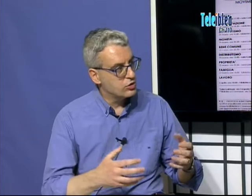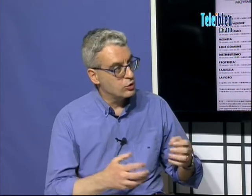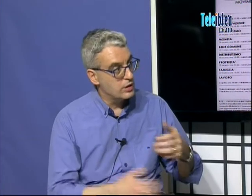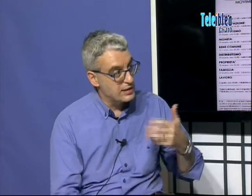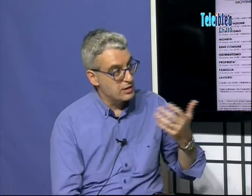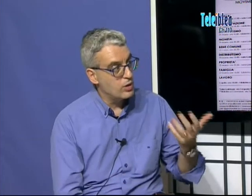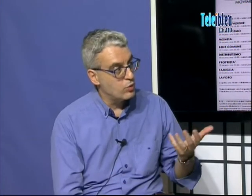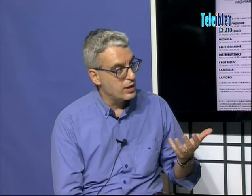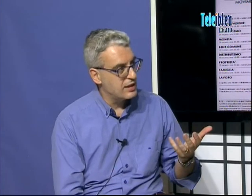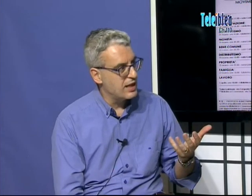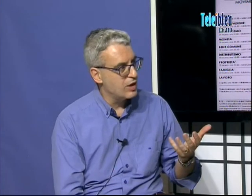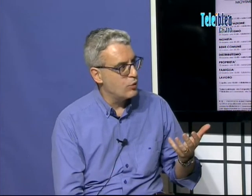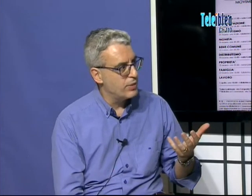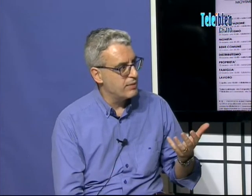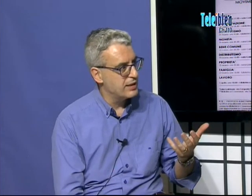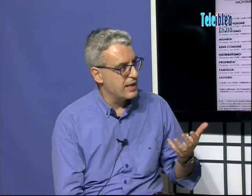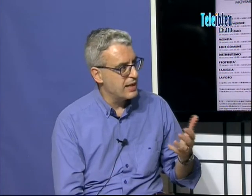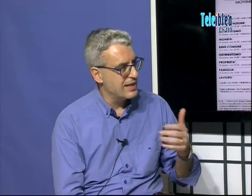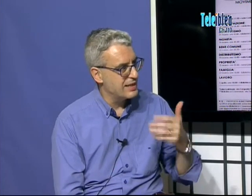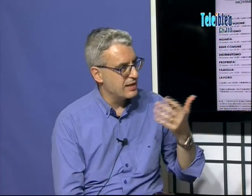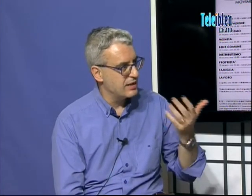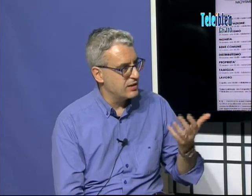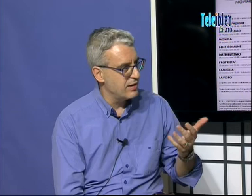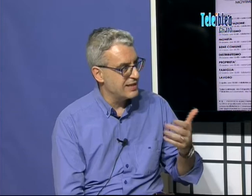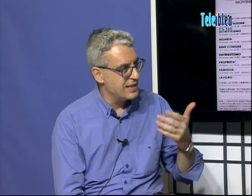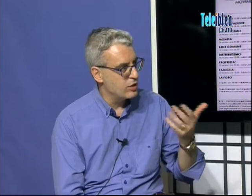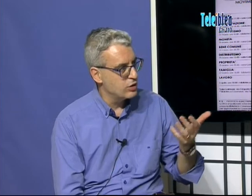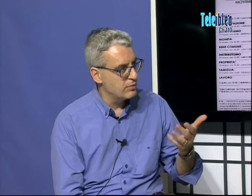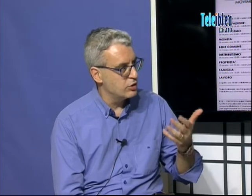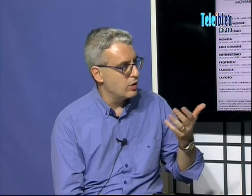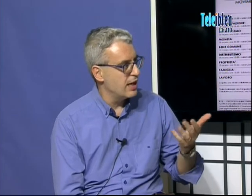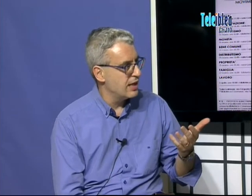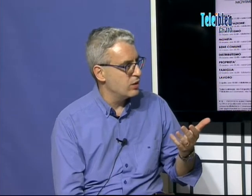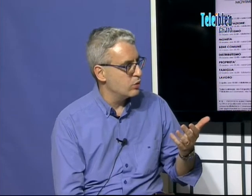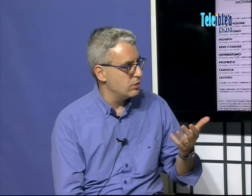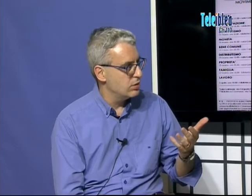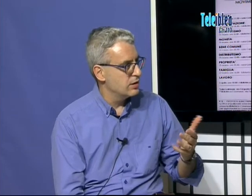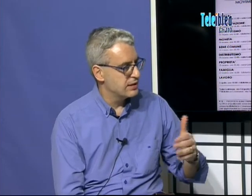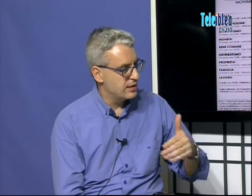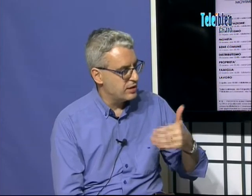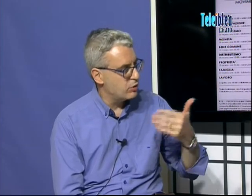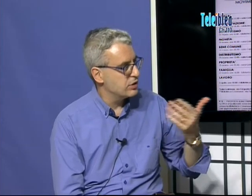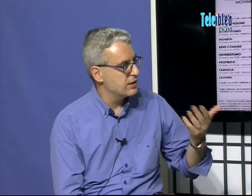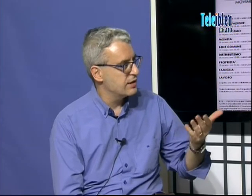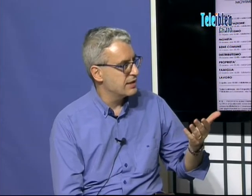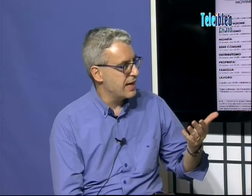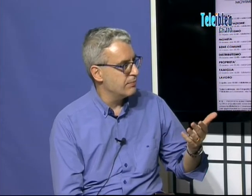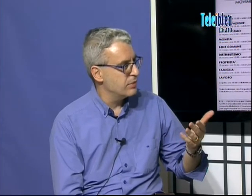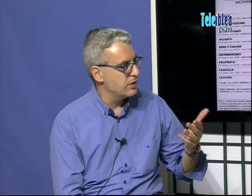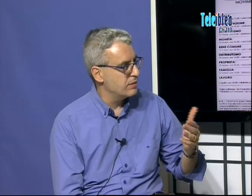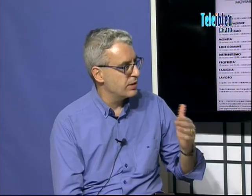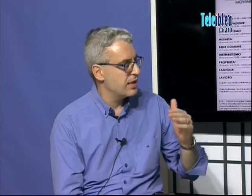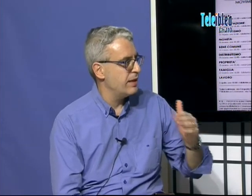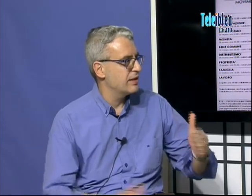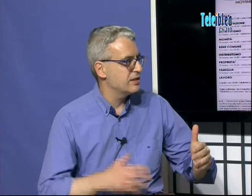conoscono, si utilizza una moneta complementare alternativa al denaro debito, all'euro, si attivano una serie di